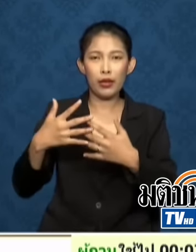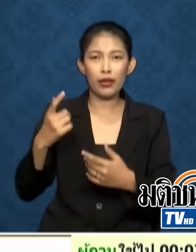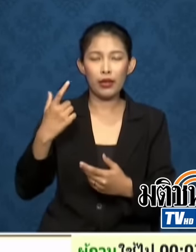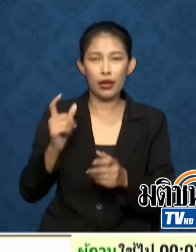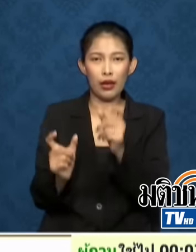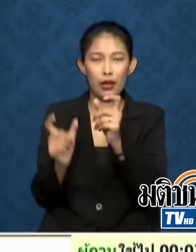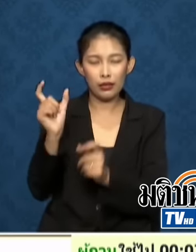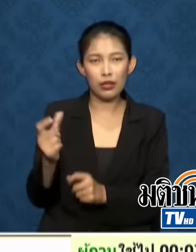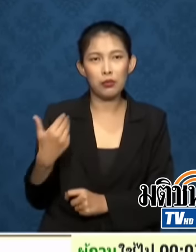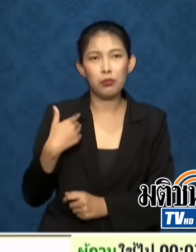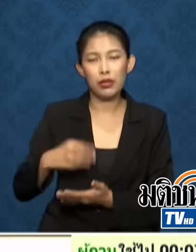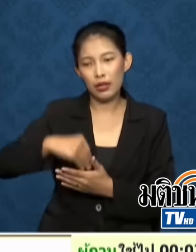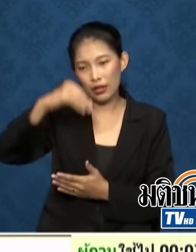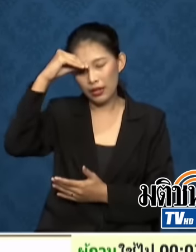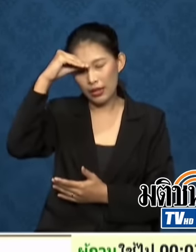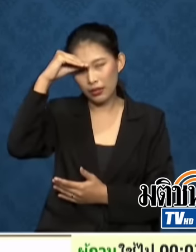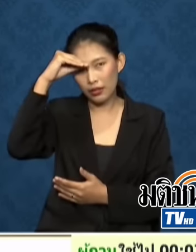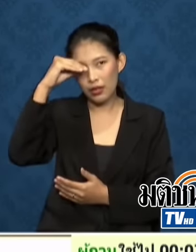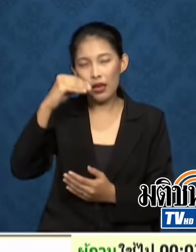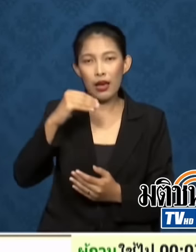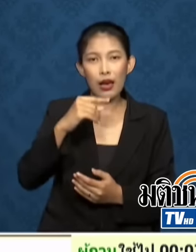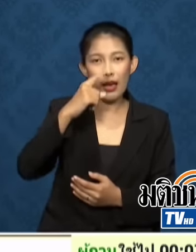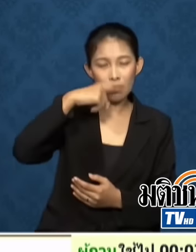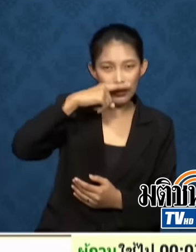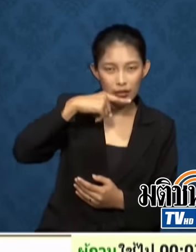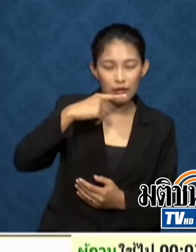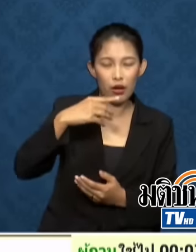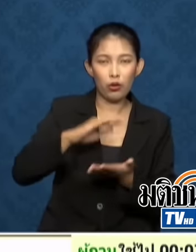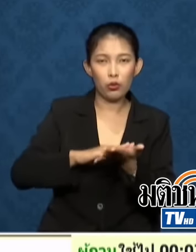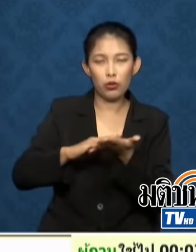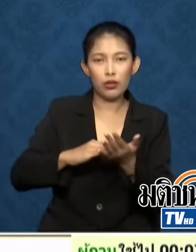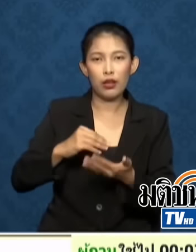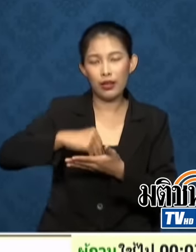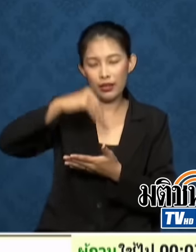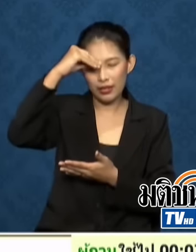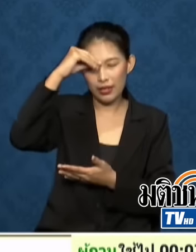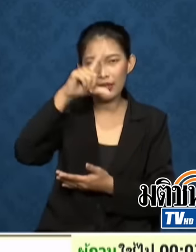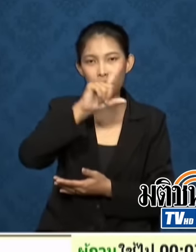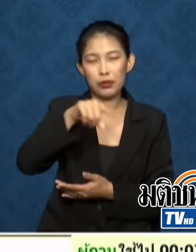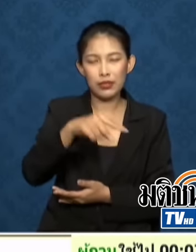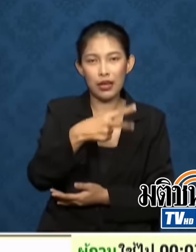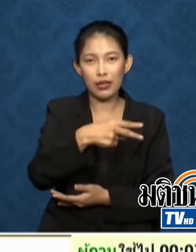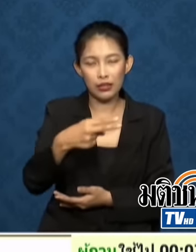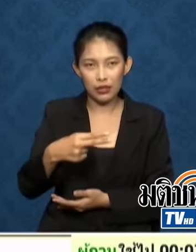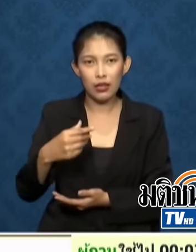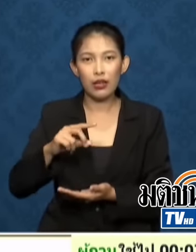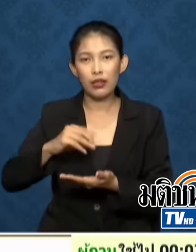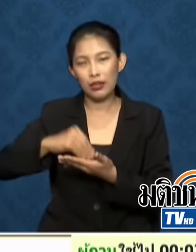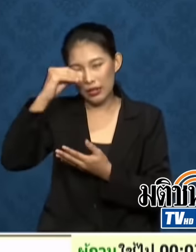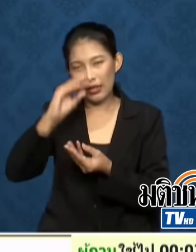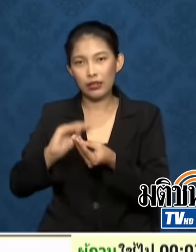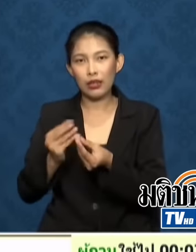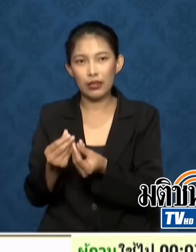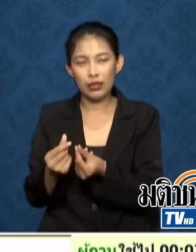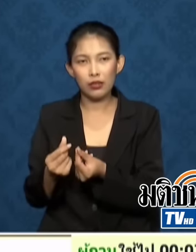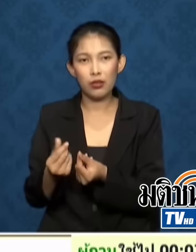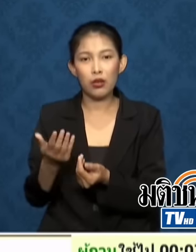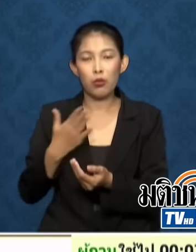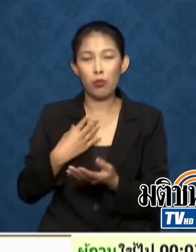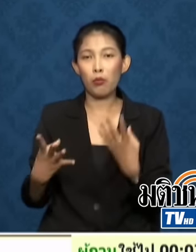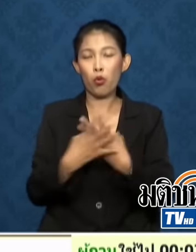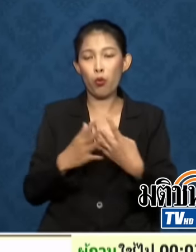ให้เรียนคณิตศาสตร์เพราะการศึกษาต่ำและที่สำคัญคุกที่ผมไปเนี่ยเขาได้แข่งฟุตบ